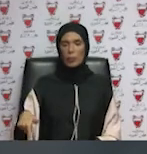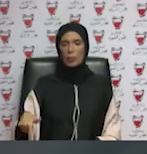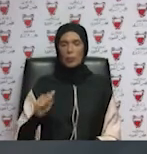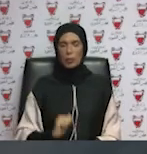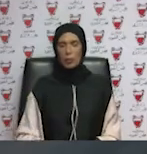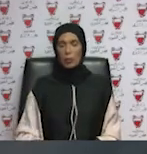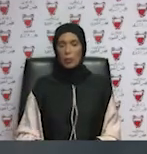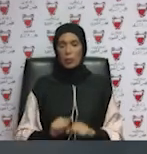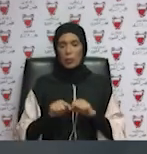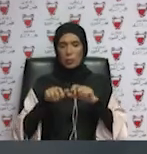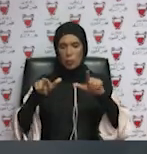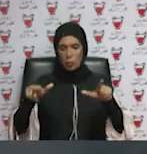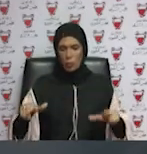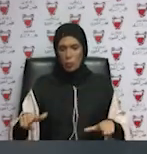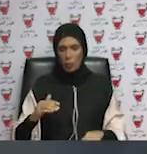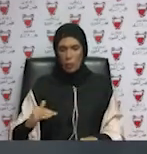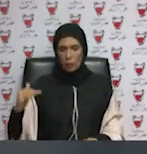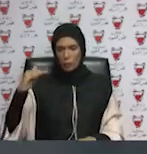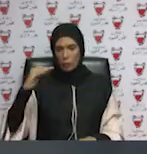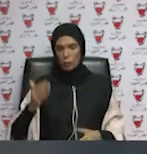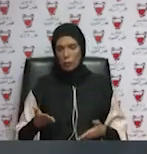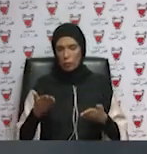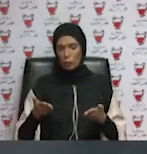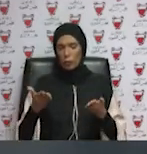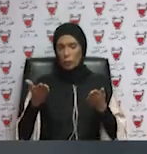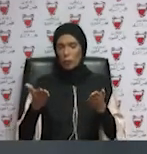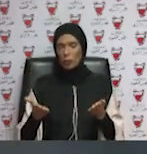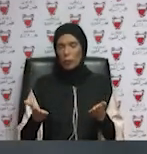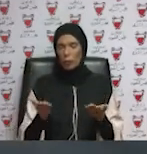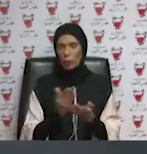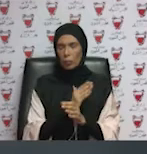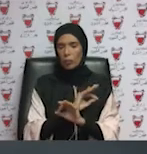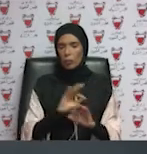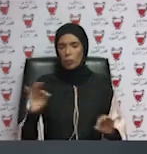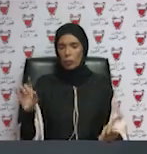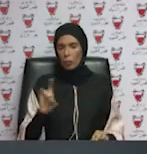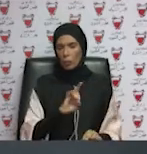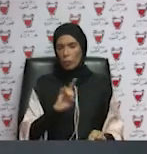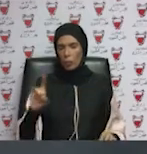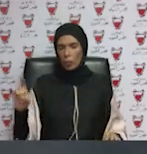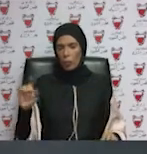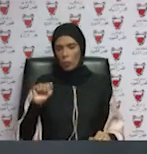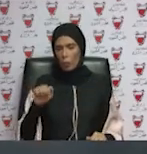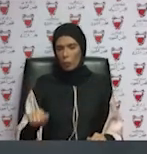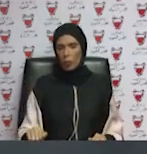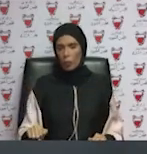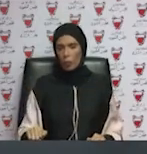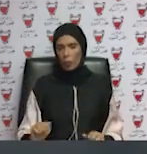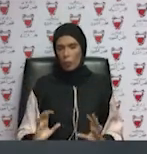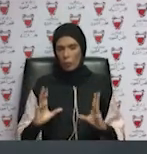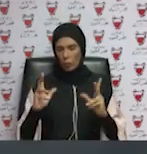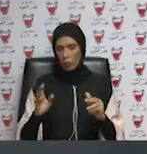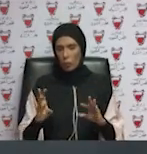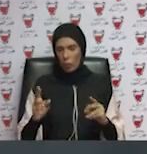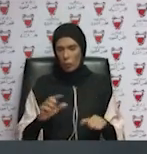أن نبين أن تقدم الخدمات لا يكتمل إلا بتوفر الأعداد المؤهلة